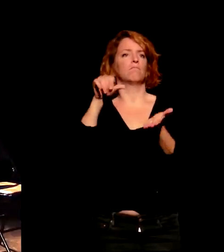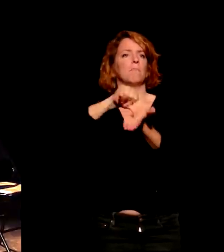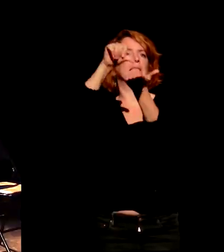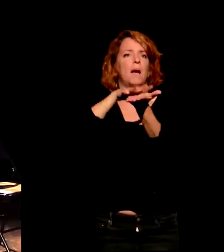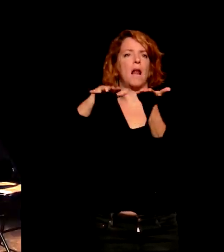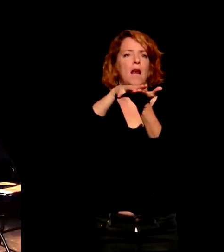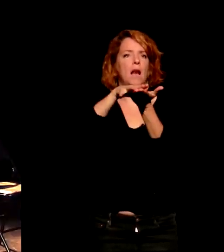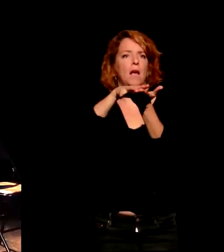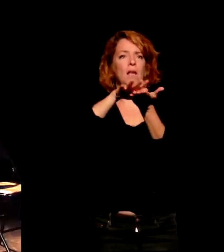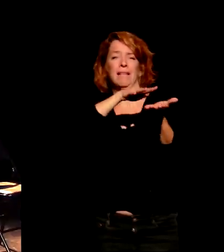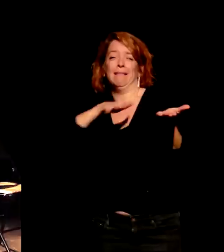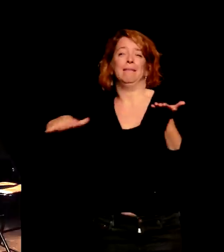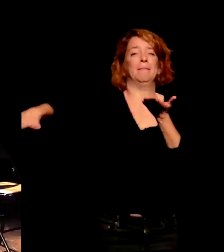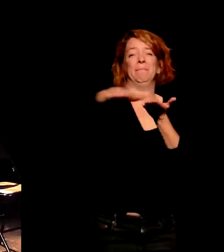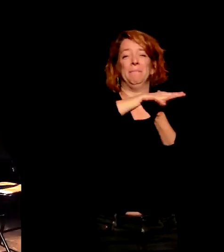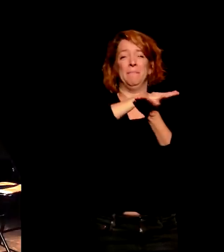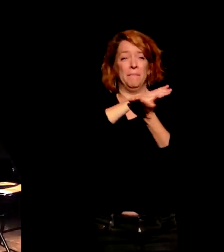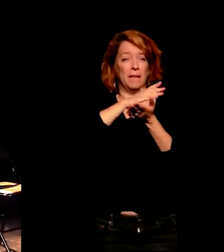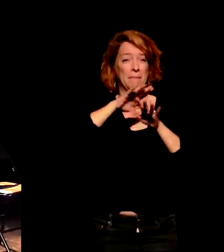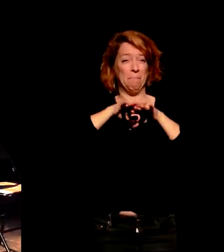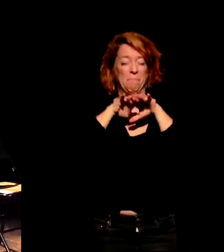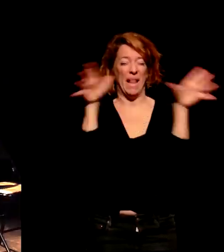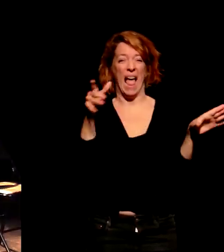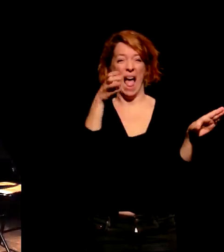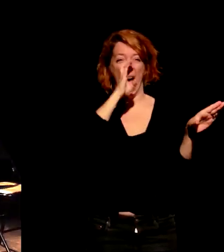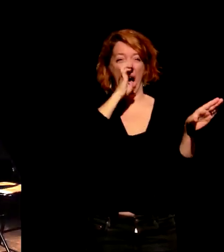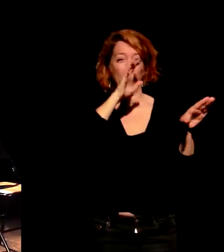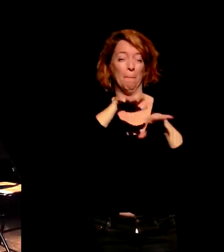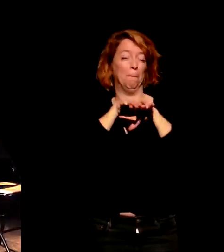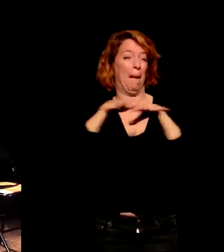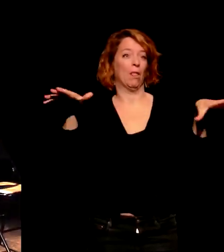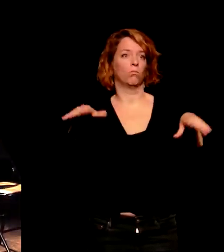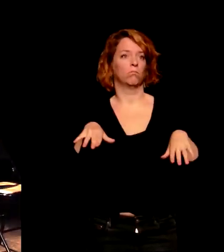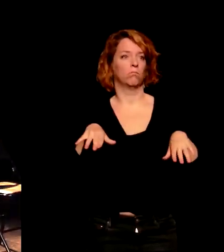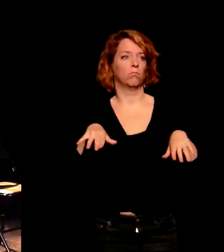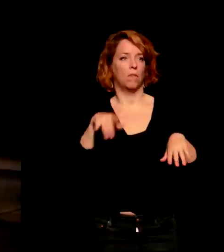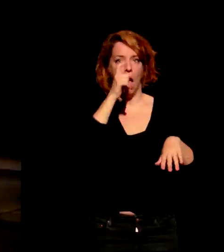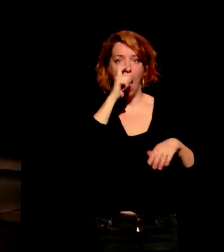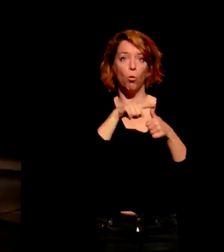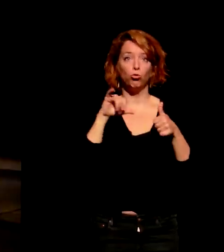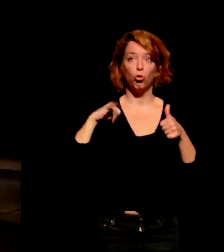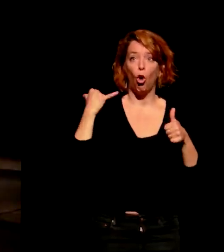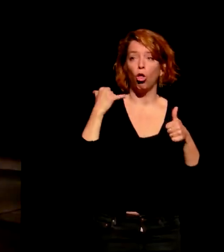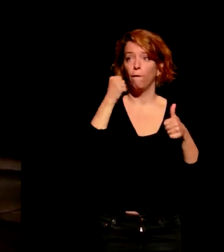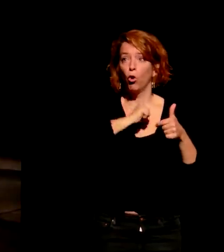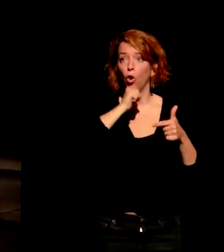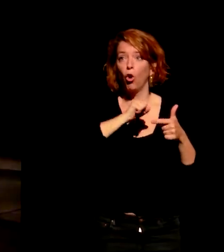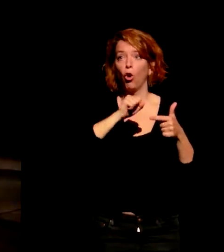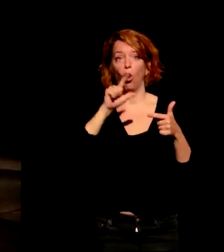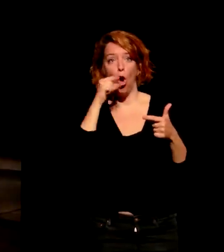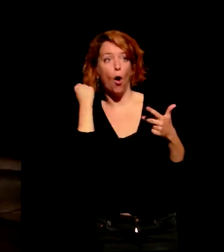est pleine d'Arabes. Mais pleine! Alors, bon, toutes sortes d'Arabes, hein, des jeunes, des vieux... Des